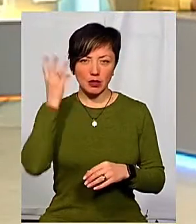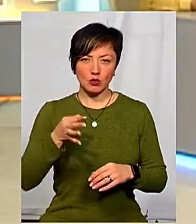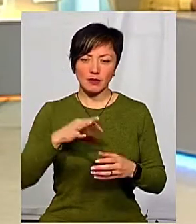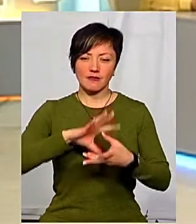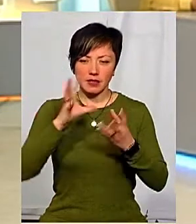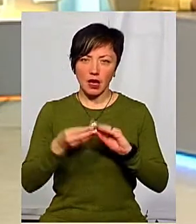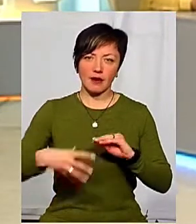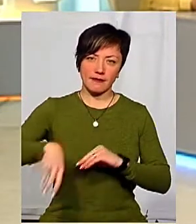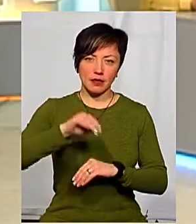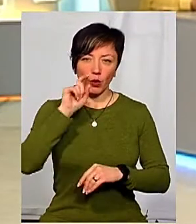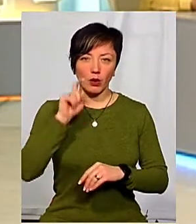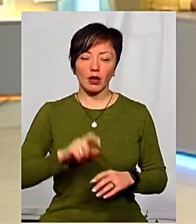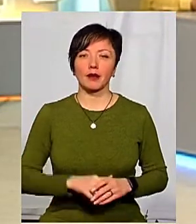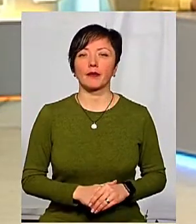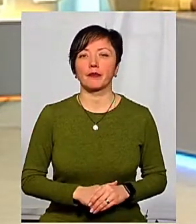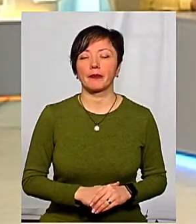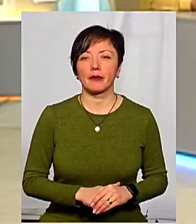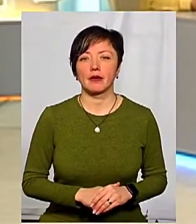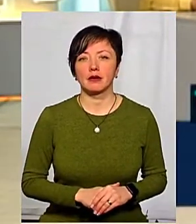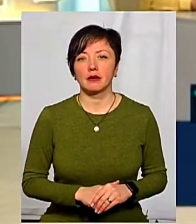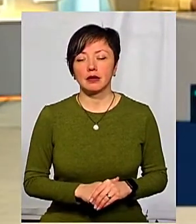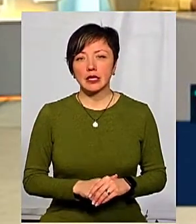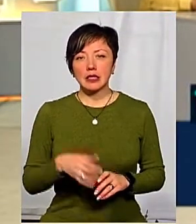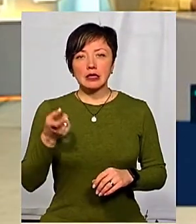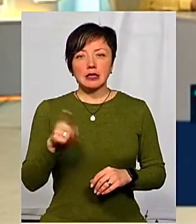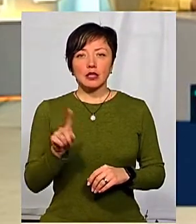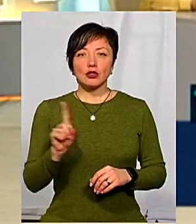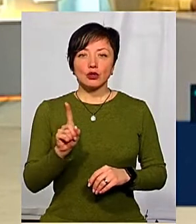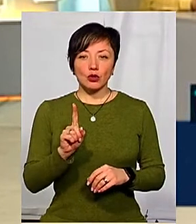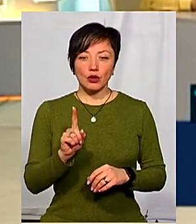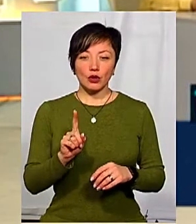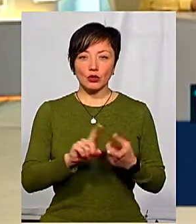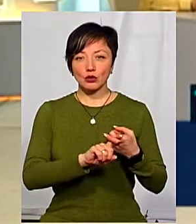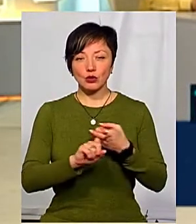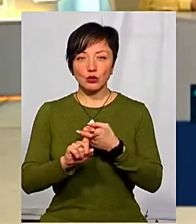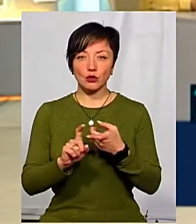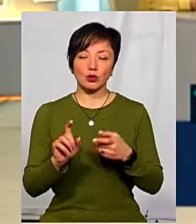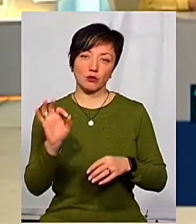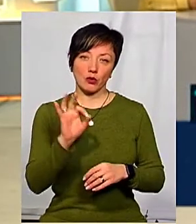Хмельниччині, це взагалі вся Україна. От. Те, що стосується безпосередньо